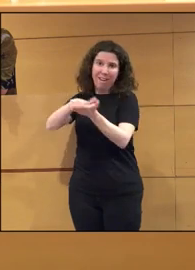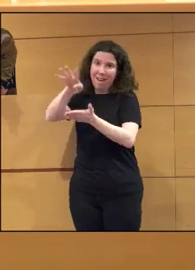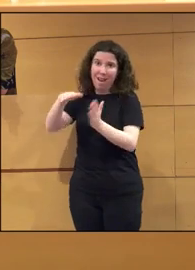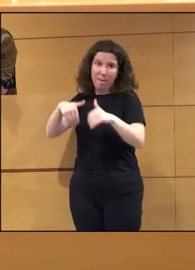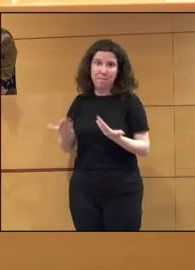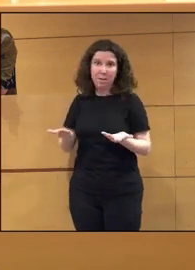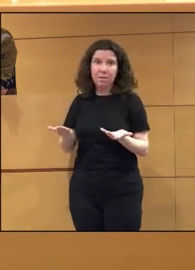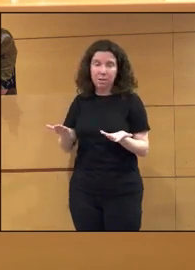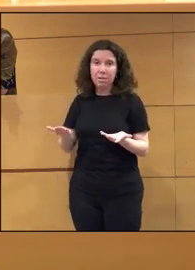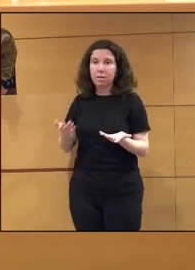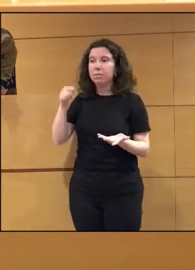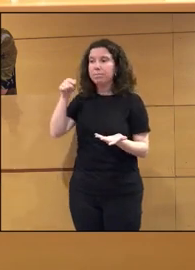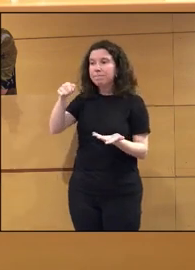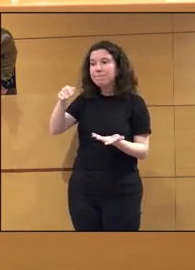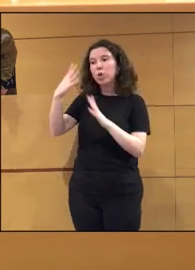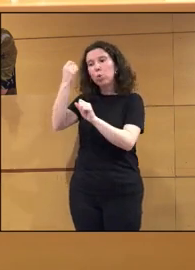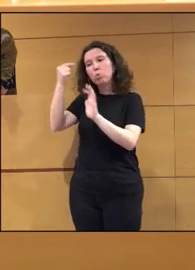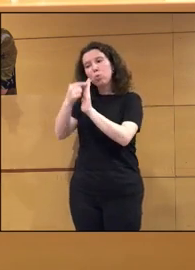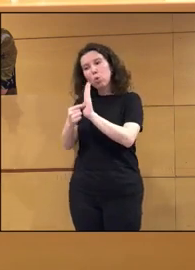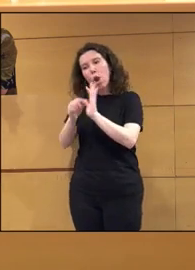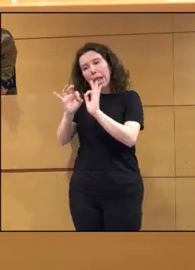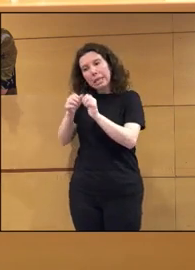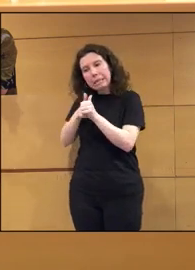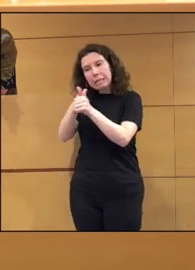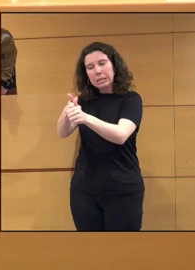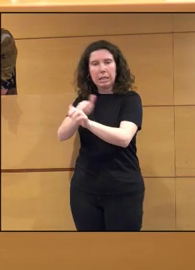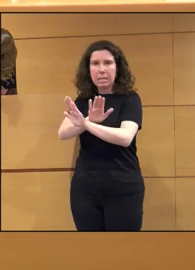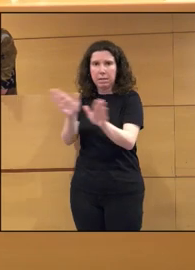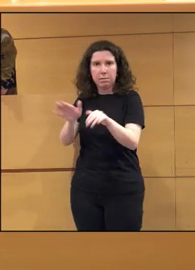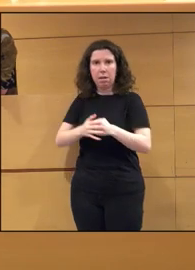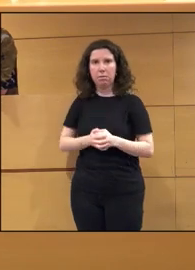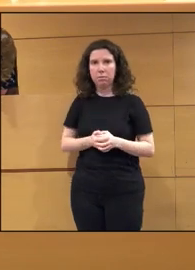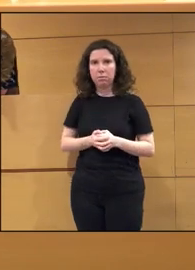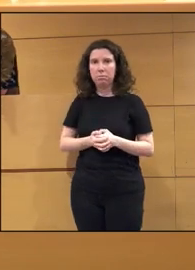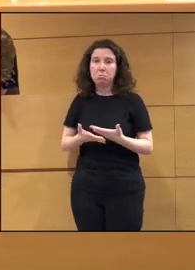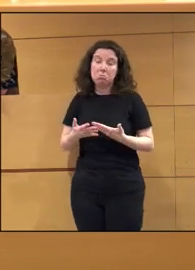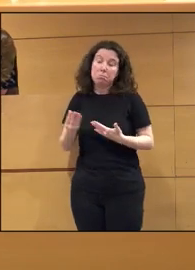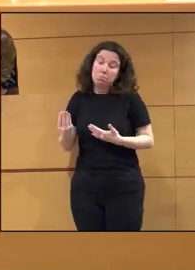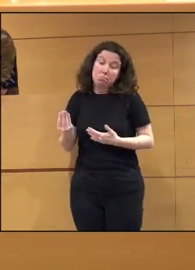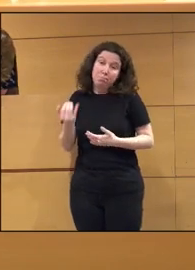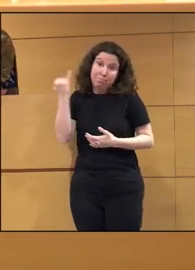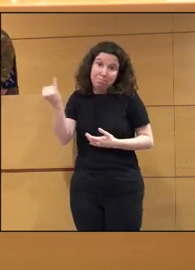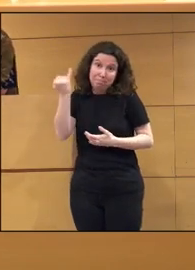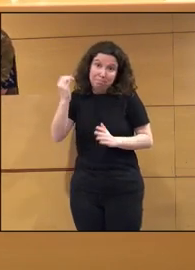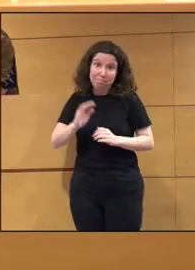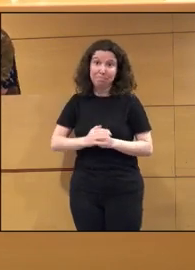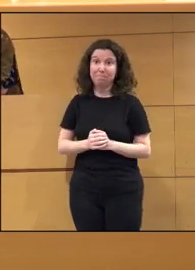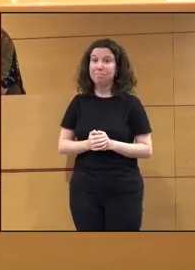mira, aquí seguirem aquest protocol, doncs ja està. Uh-huh. Estaria molt bé. I tant, sí, sí.